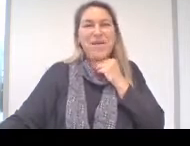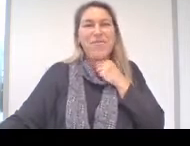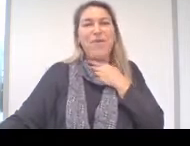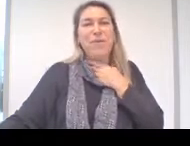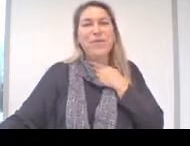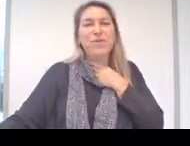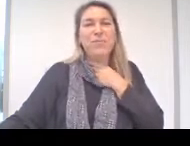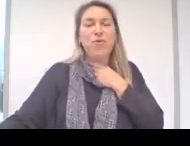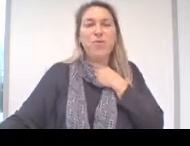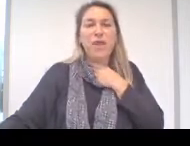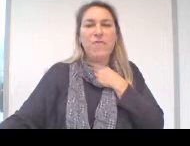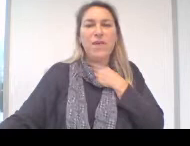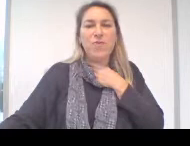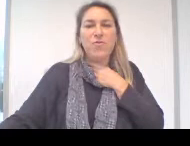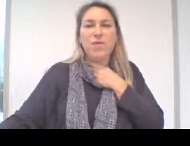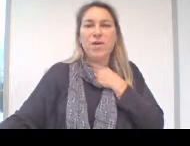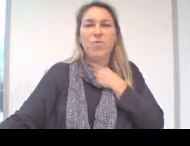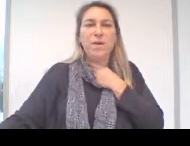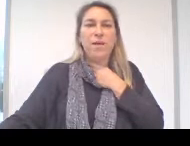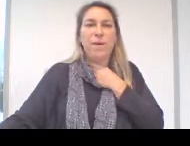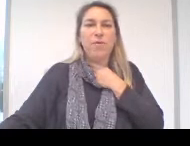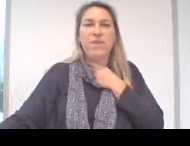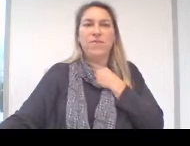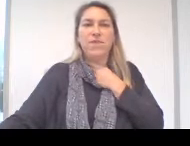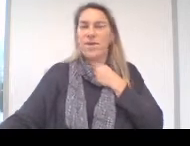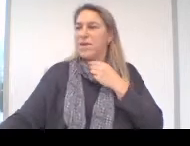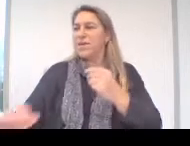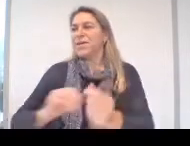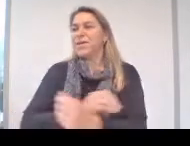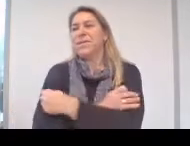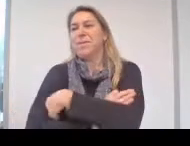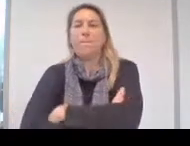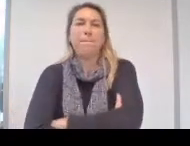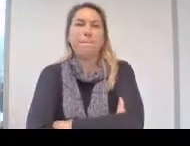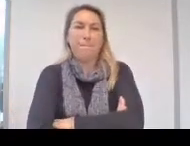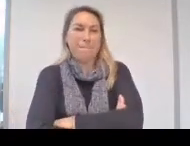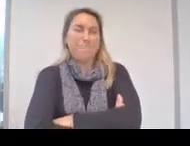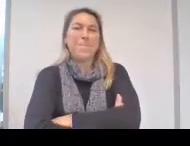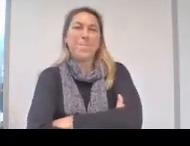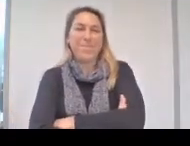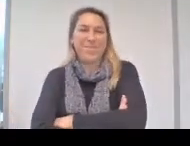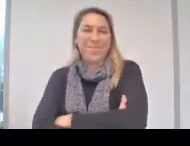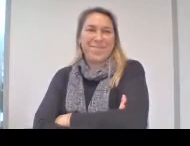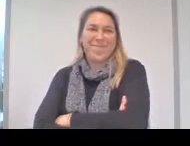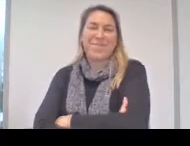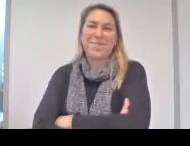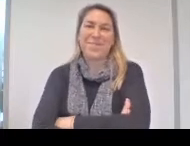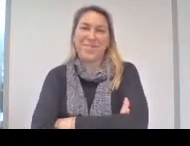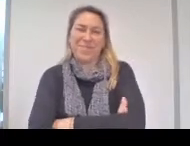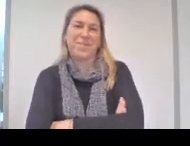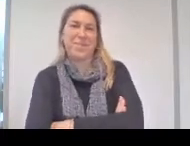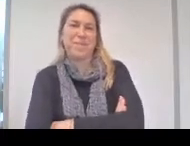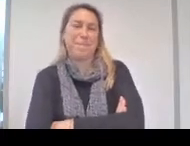Très bien. On va passer aux diplômes et aux qualifications et je passe la parole Alors, à pour Sylvie. rebondir en fait sur tout ce qui a été dit un peu avant, en fait, le secteur